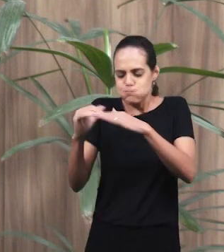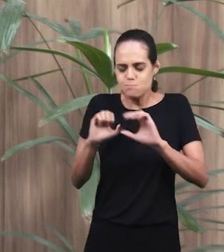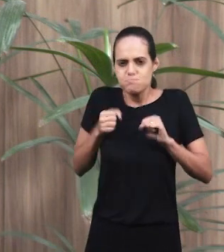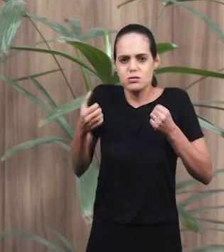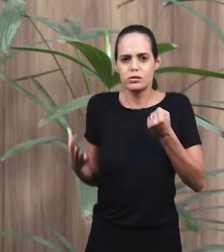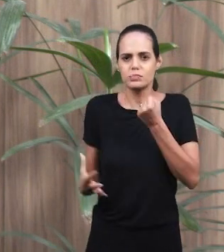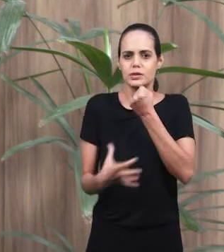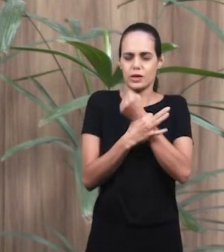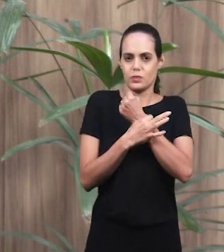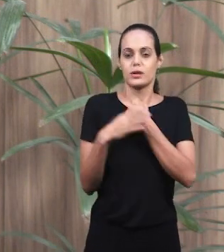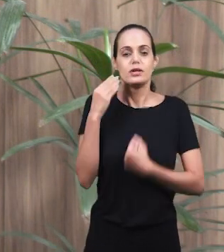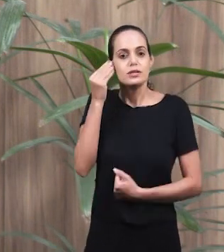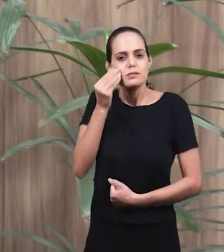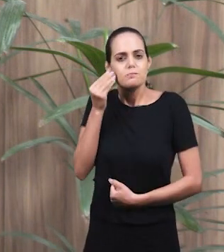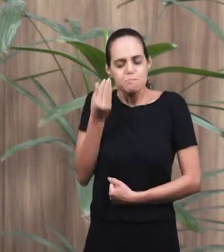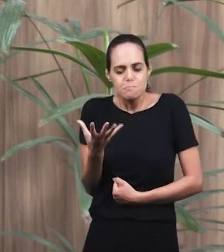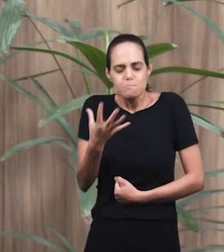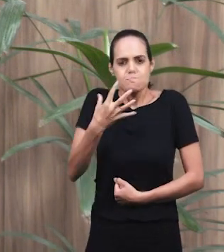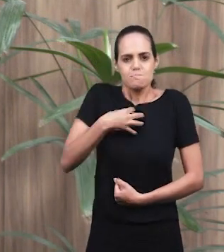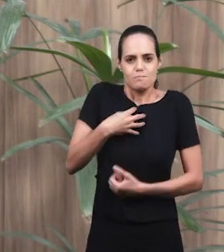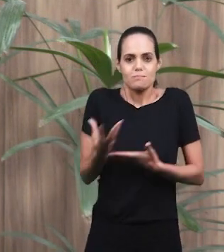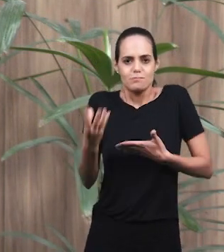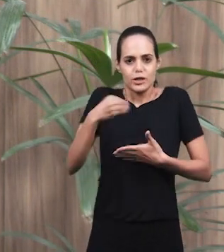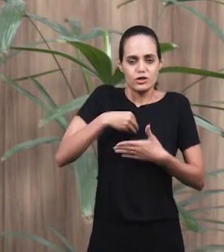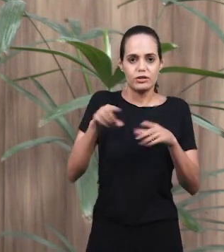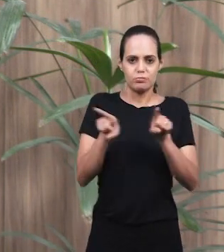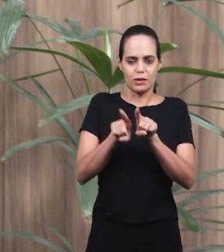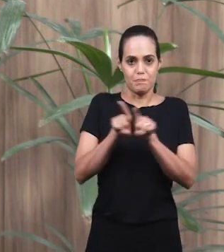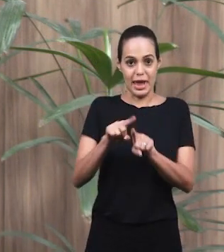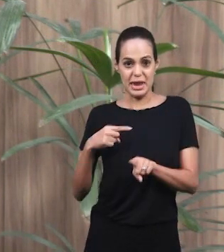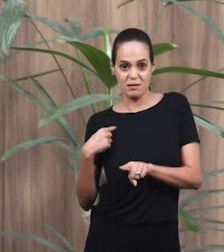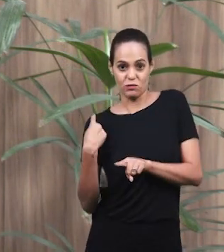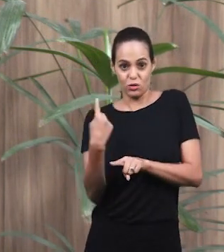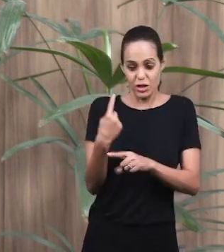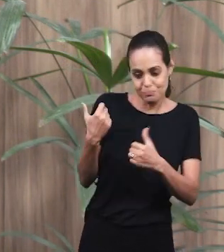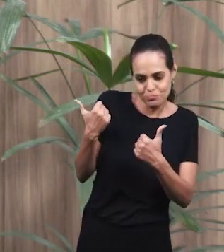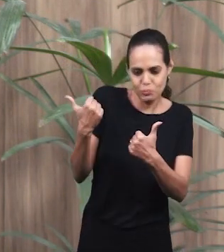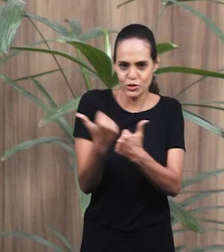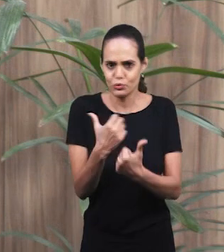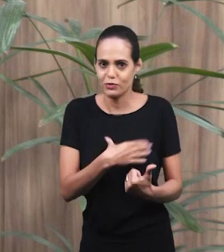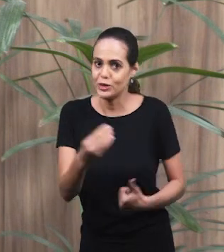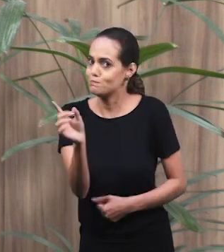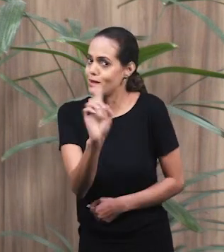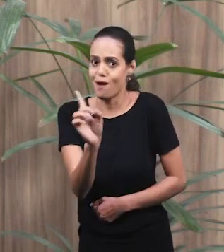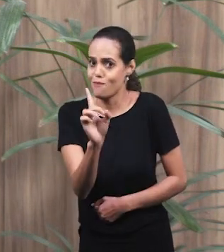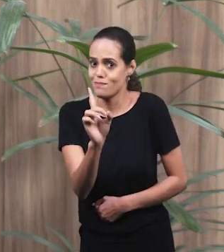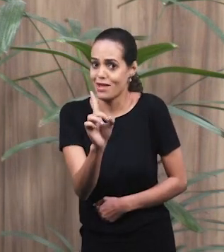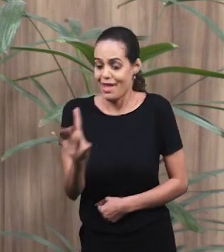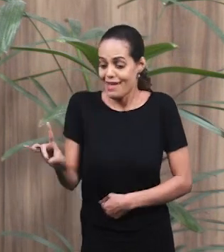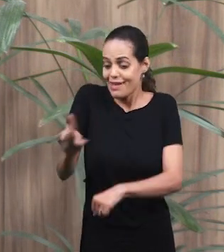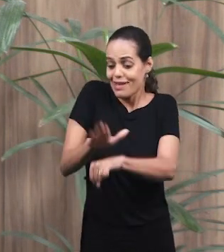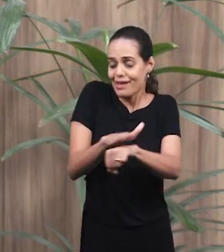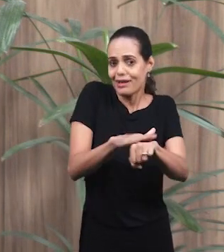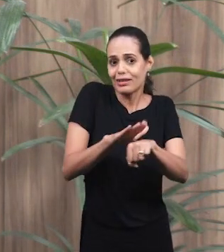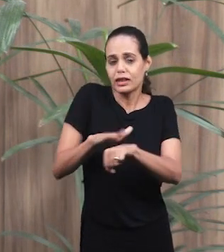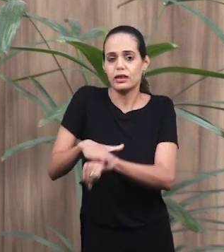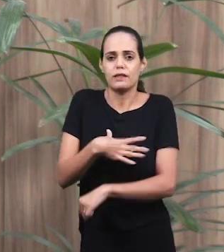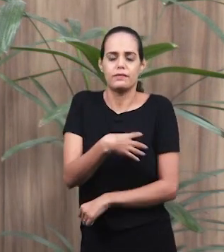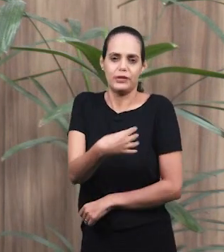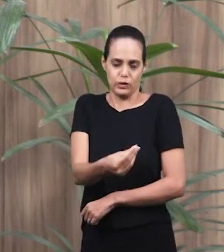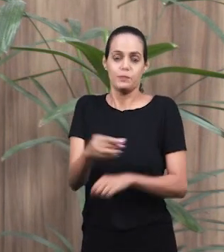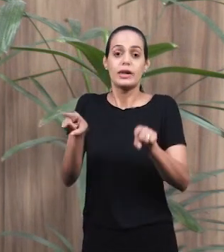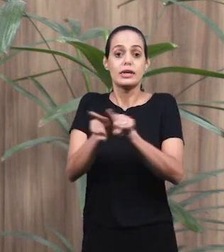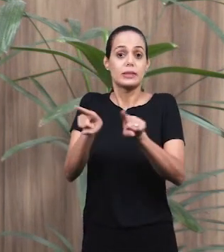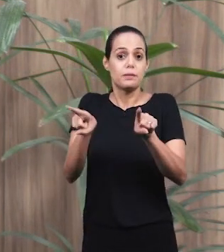pouvons pas choisir ou faire pour eux. Et pour fin, donner de la valeur à la sagesse. La sagesse est un don de